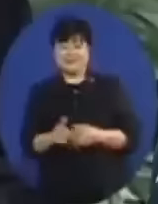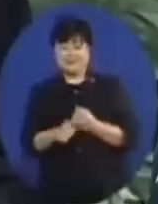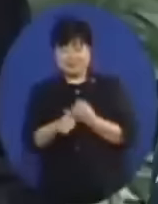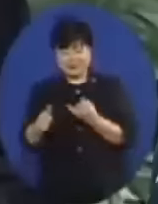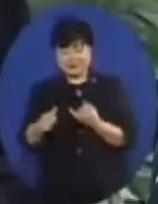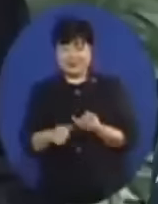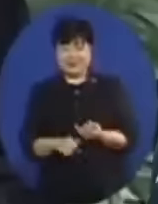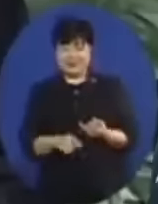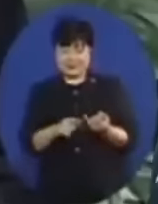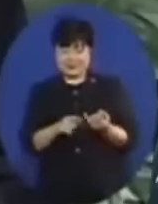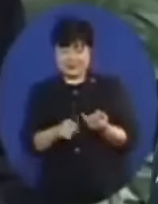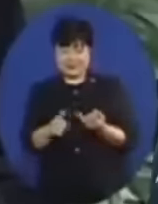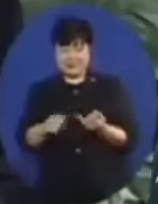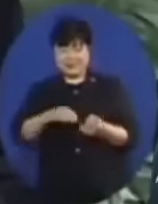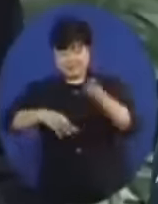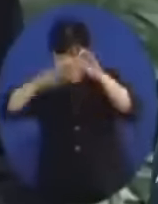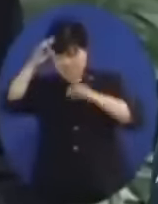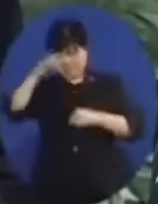남편이 미운 짓 했으면